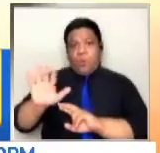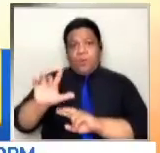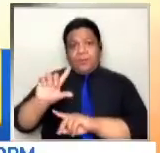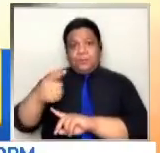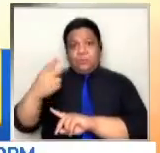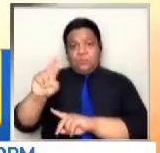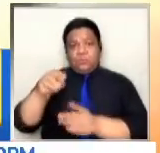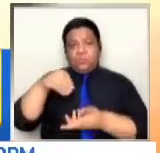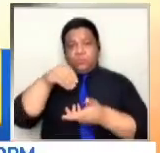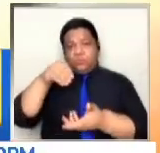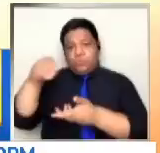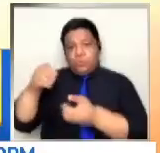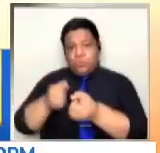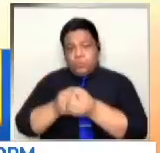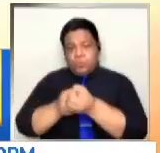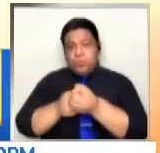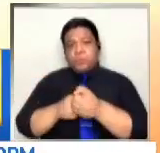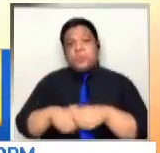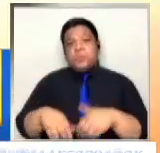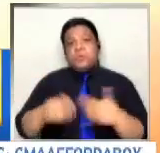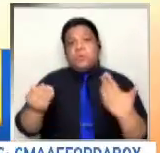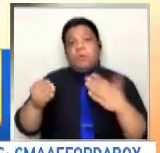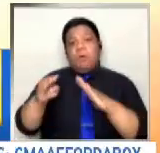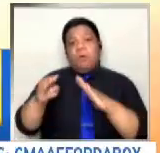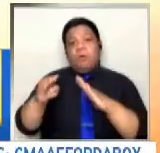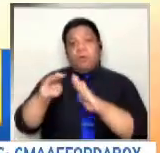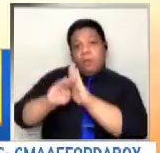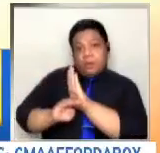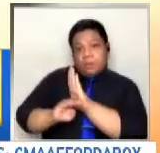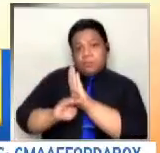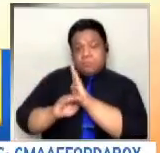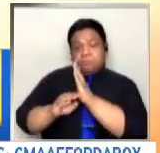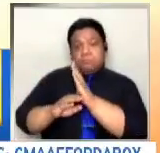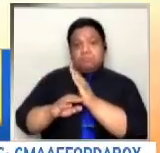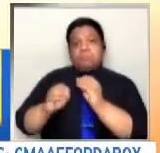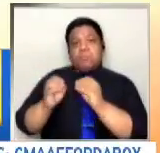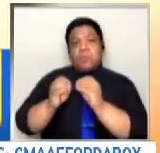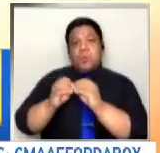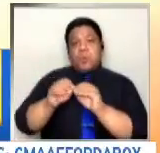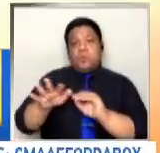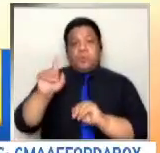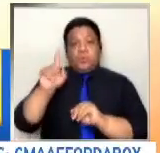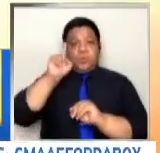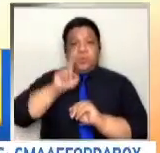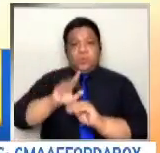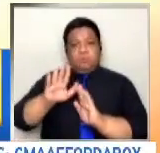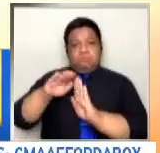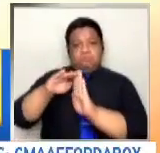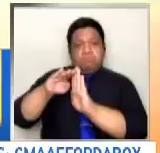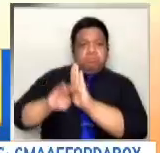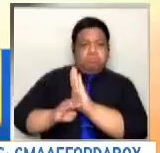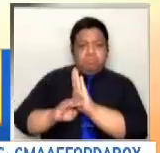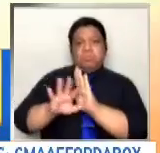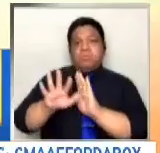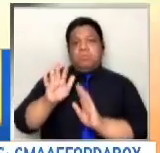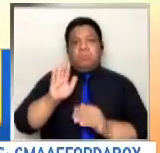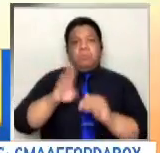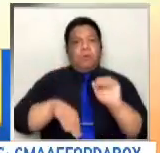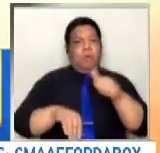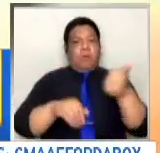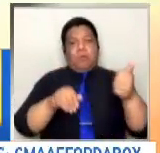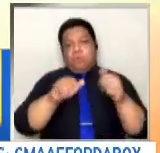So kung in terms of listahan, mas malinis yung kanilang listahan kumpara sa listahan ng ibang mga ahensya ng pamahalaan.